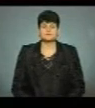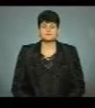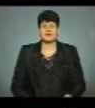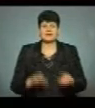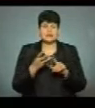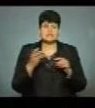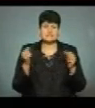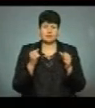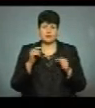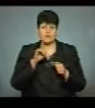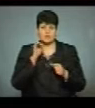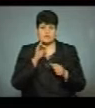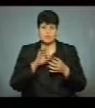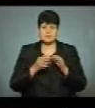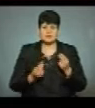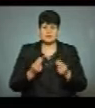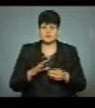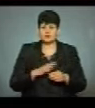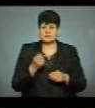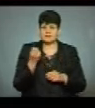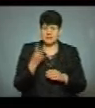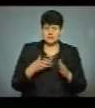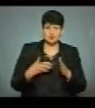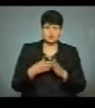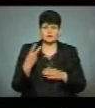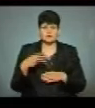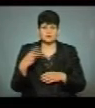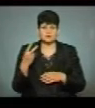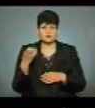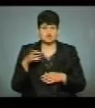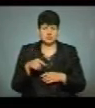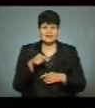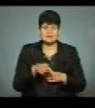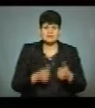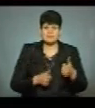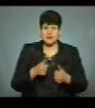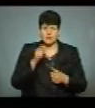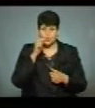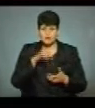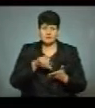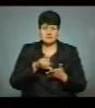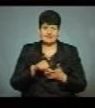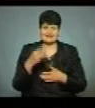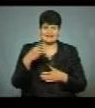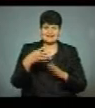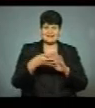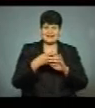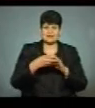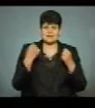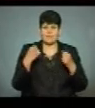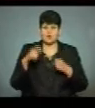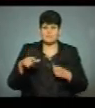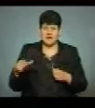Треті зимові юнацькі олімпійські ігри тривали з 12 по 22 січня. На цих змаганнях Україну представляли 39